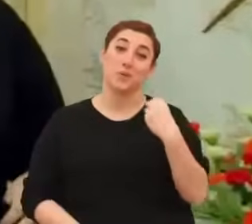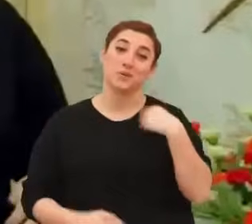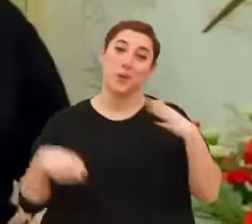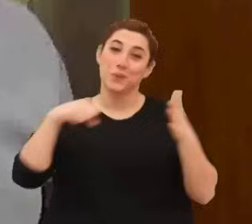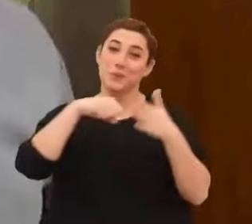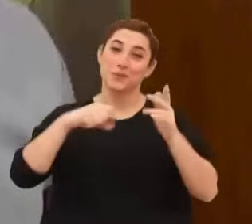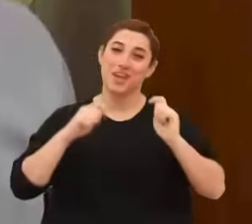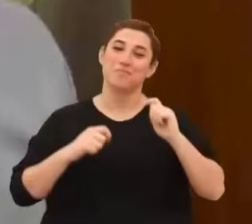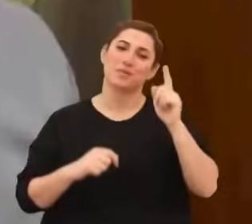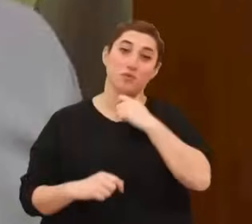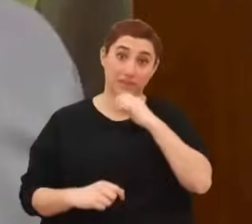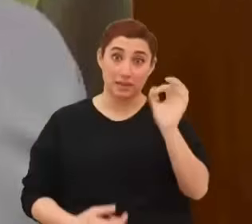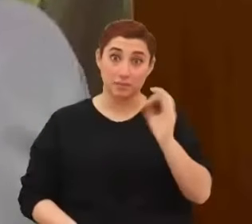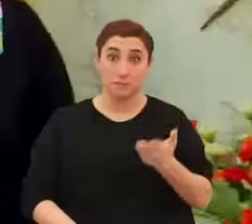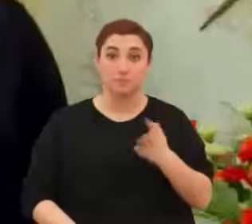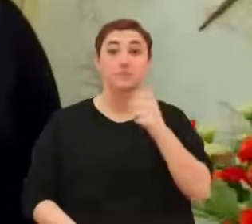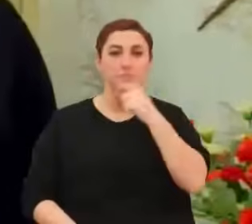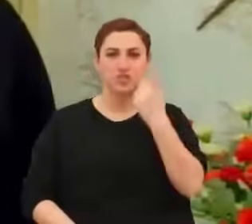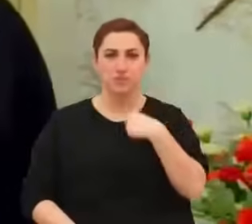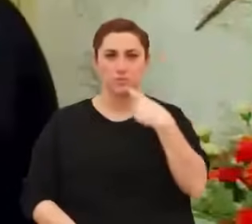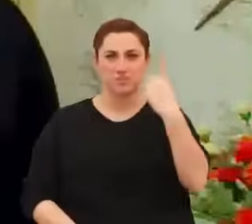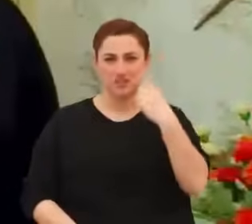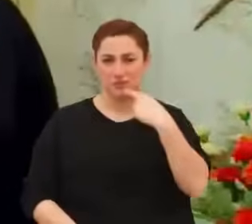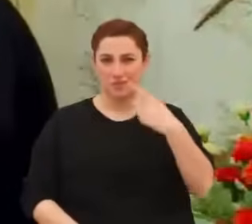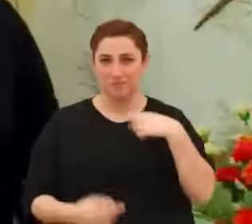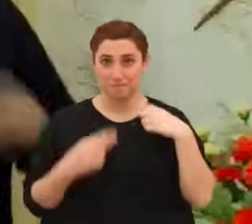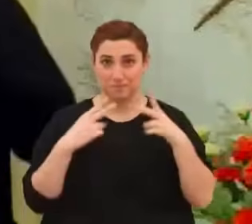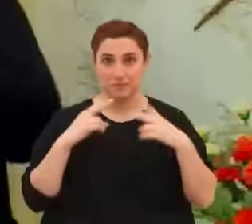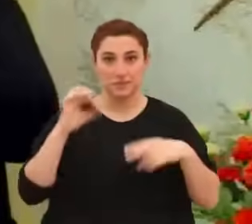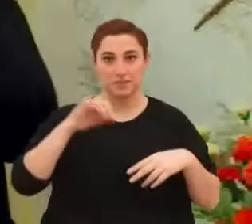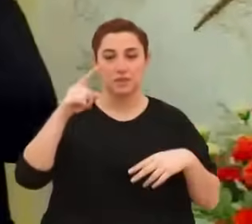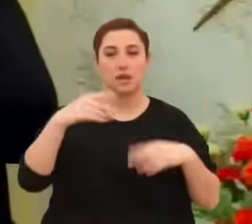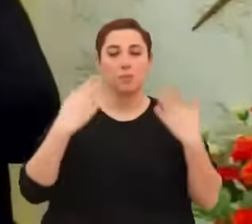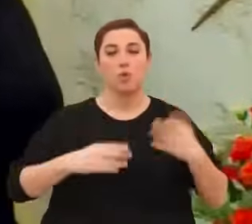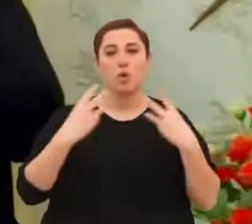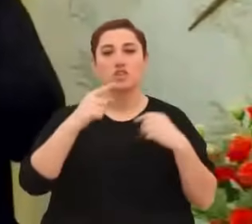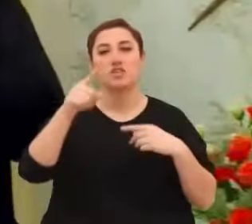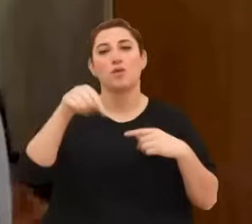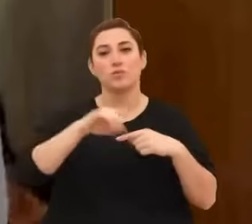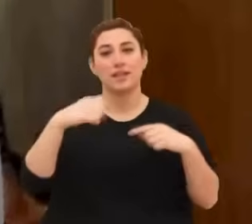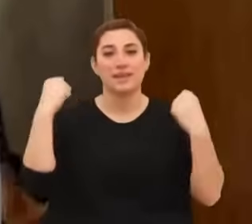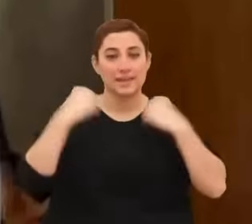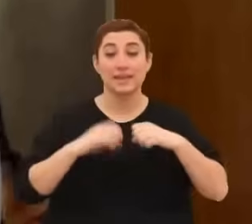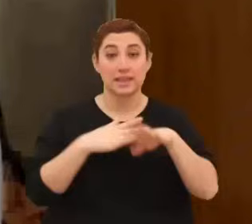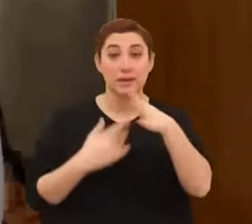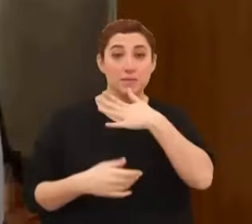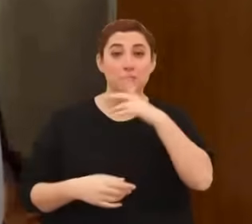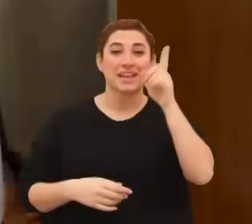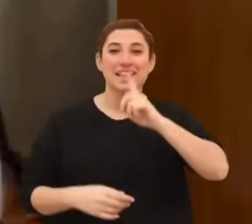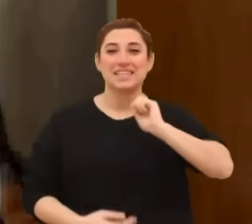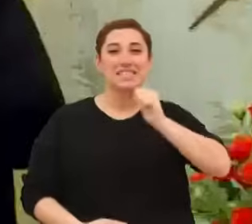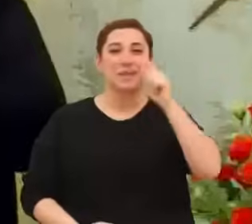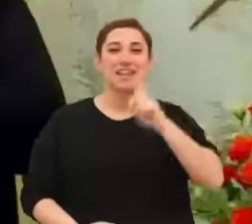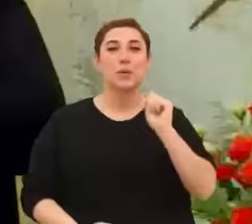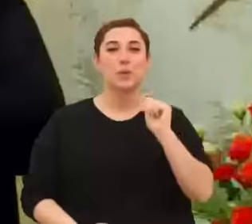güzel ütüledim. Allah aşkına, değil mi? Baba, bir şey söyleyebilir miyim? Bak, şimdi ikna olacaksın. Sen bunları giy. Neden biliyor musun? Böyle ilk